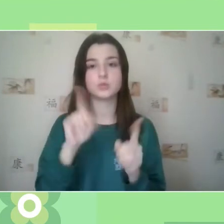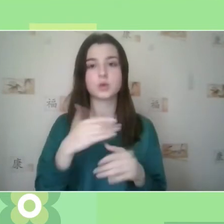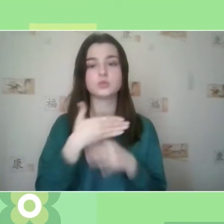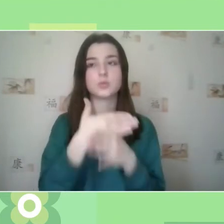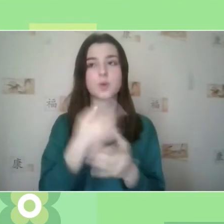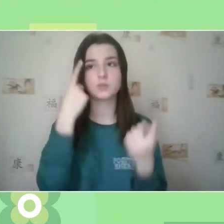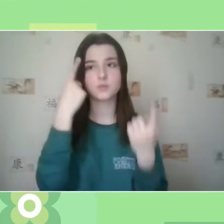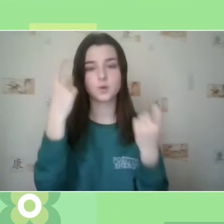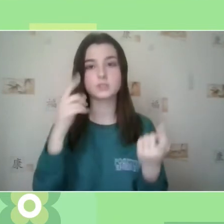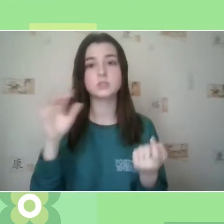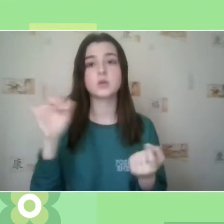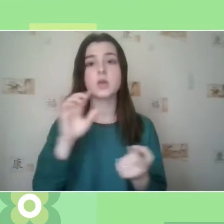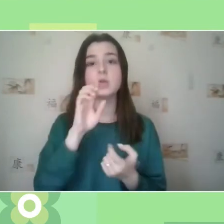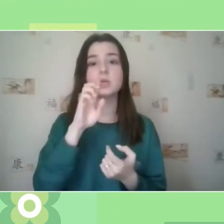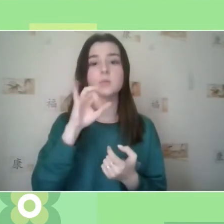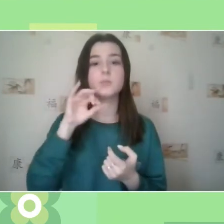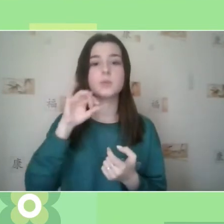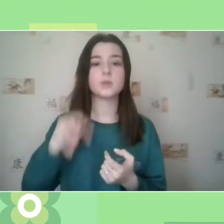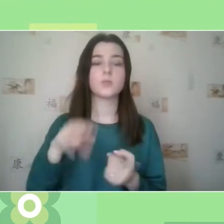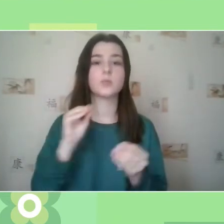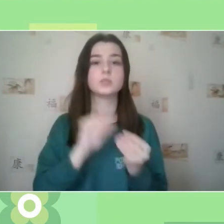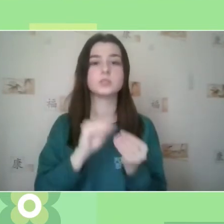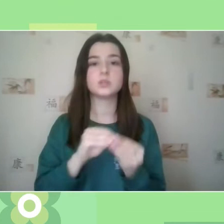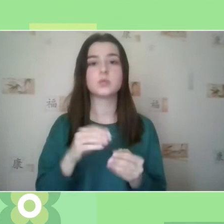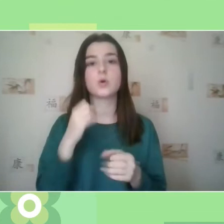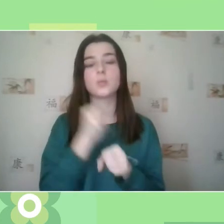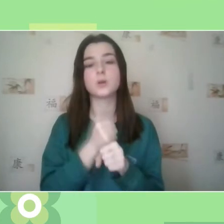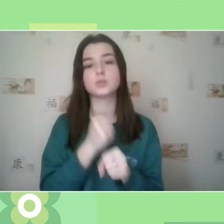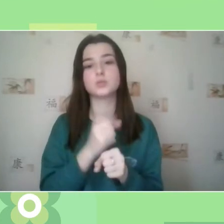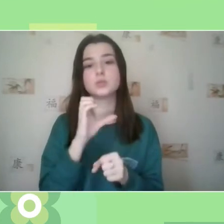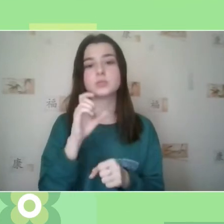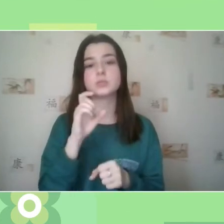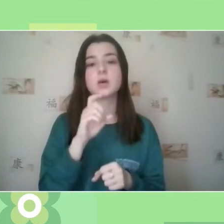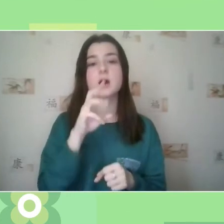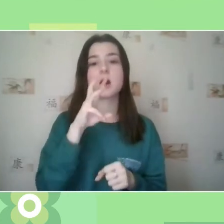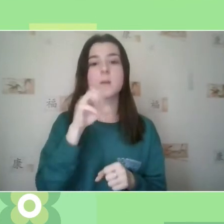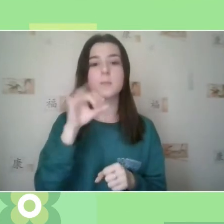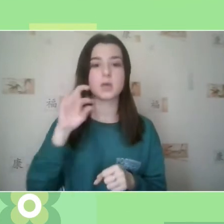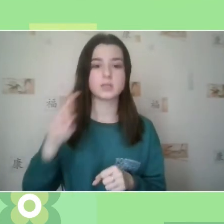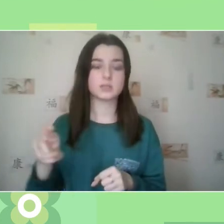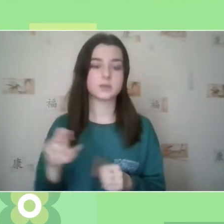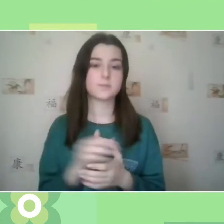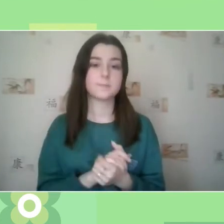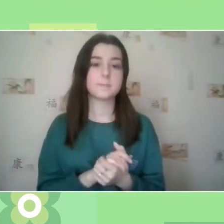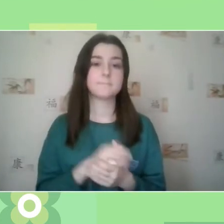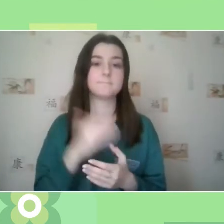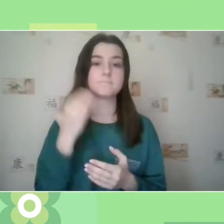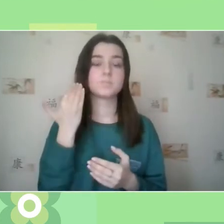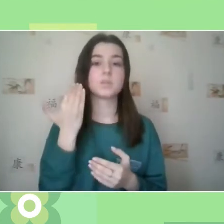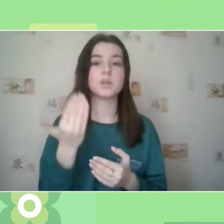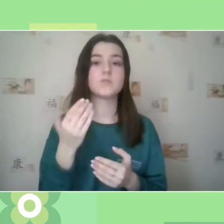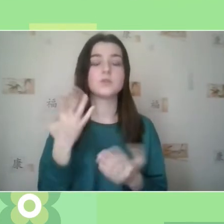інформаційно. І БІМ також постійно працює з медіа. А я не знаю, можливо, у ваших регіонах ви стикалися з тим,